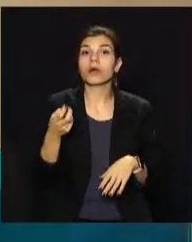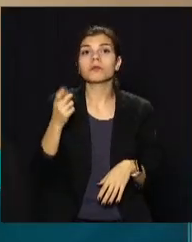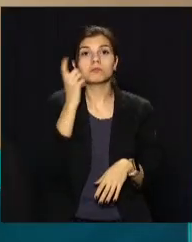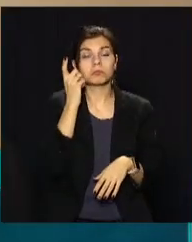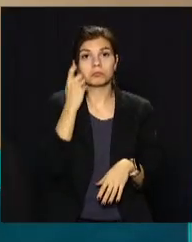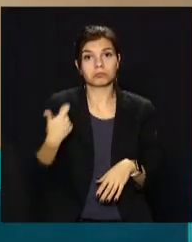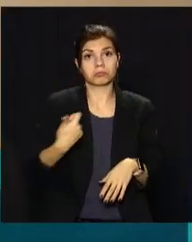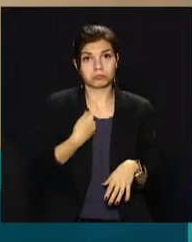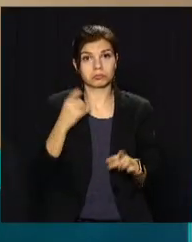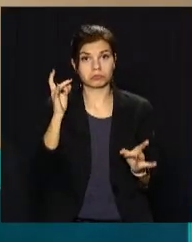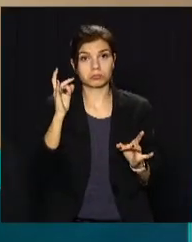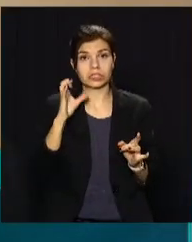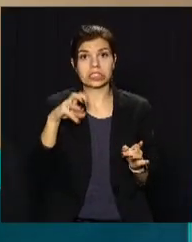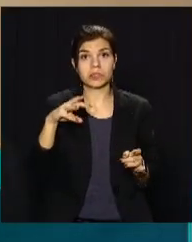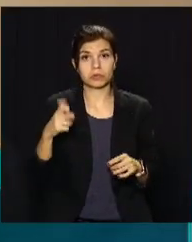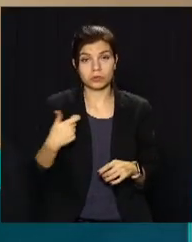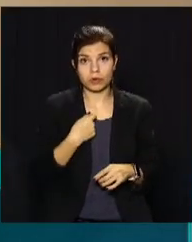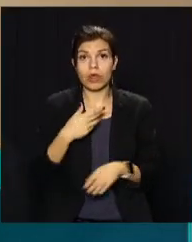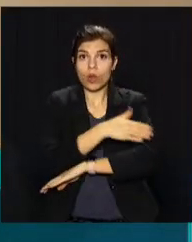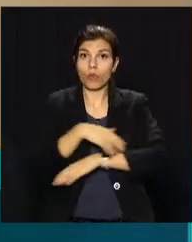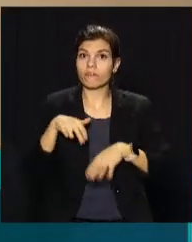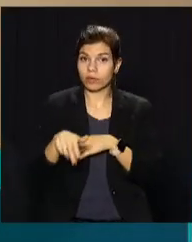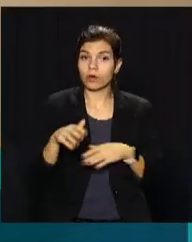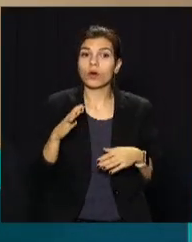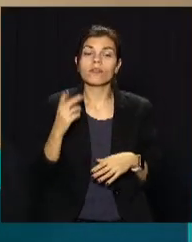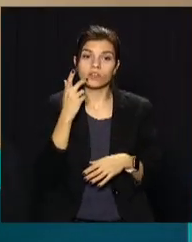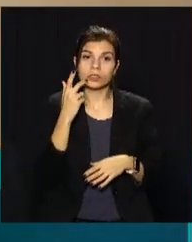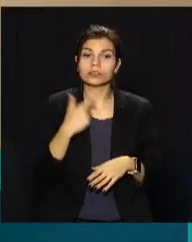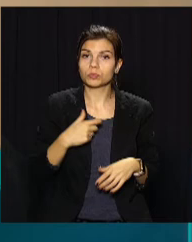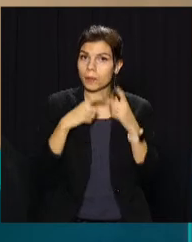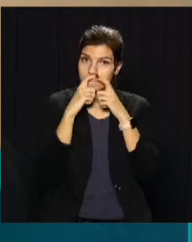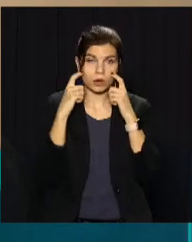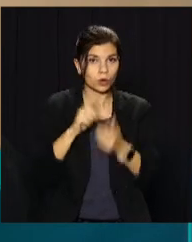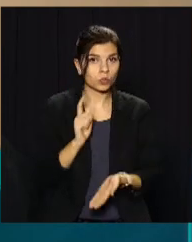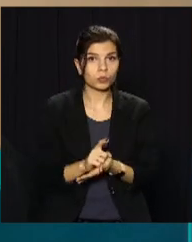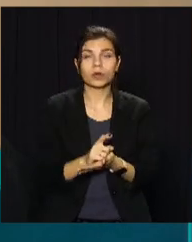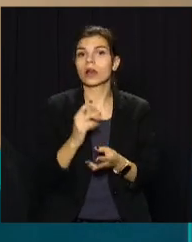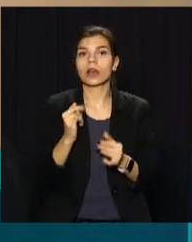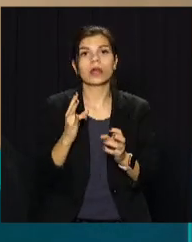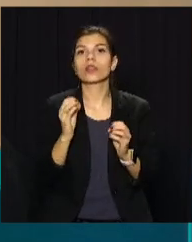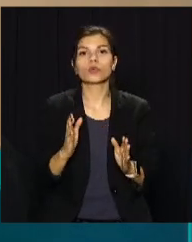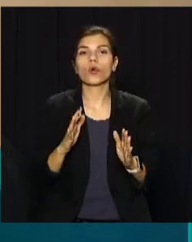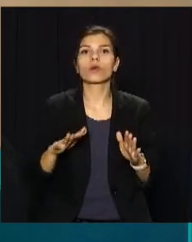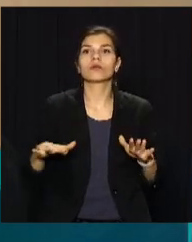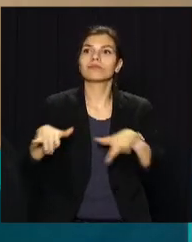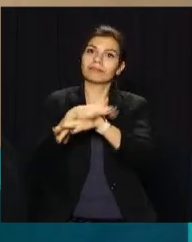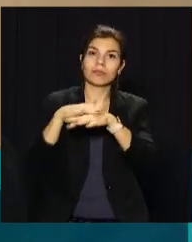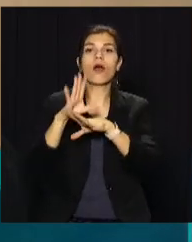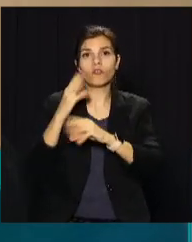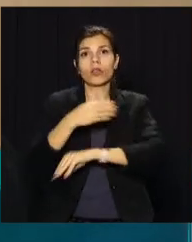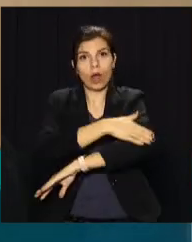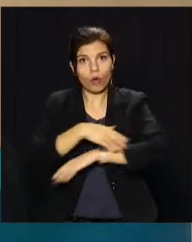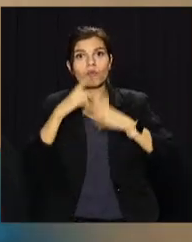на телефони, що тепер, виходячи на вулицю, ми повинні собою постійно брати маски. І не тільки в публічних містах, ну, взагалі на